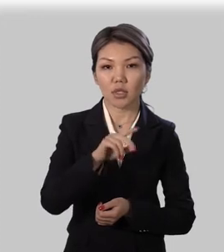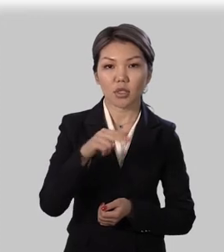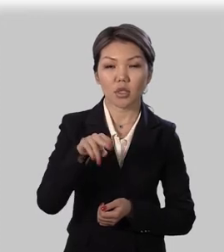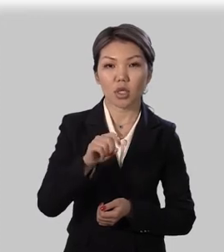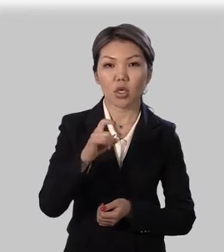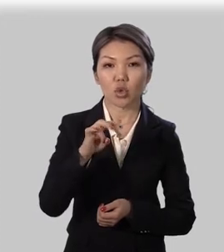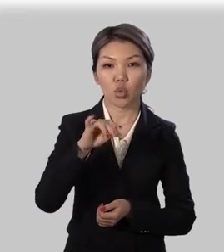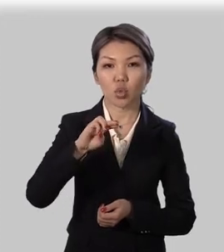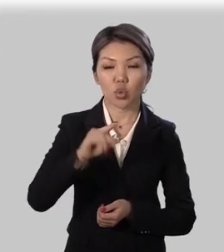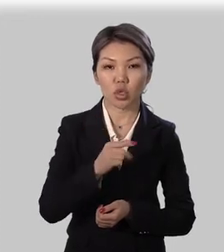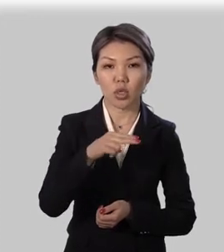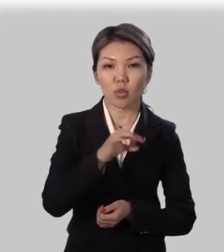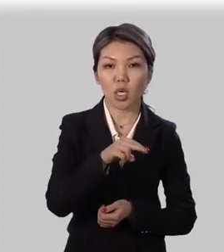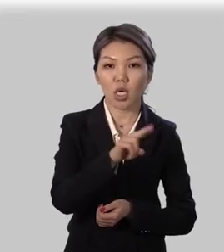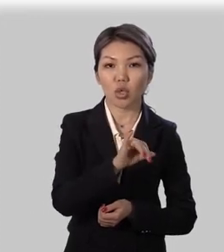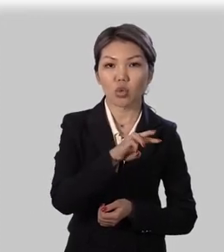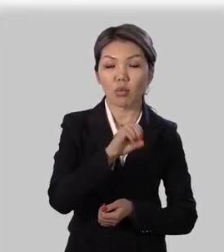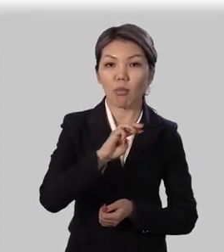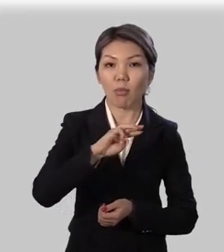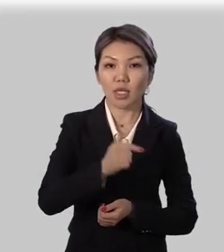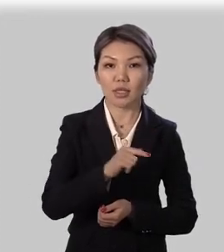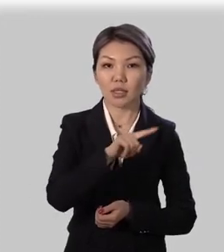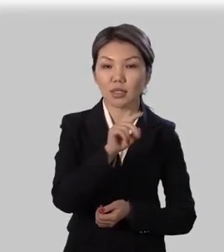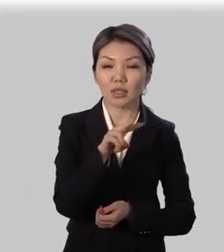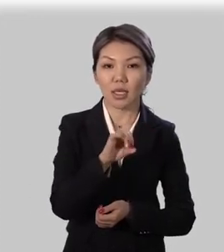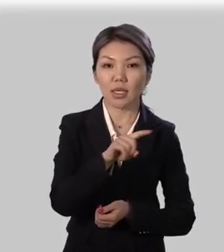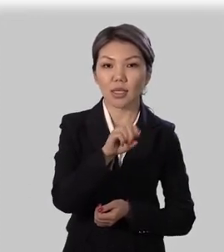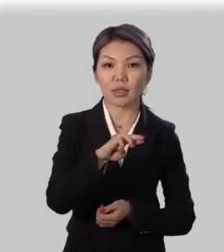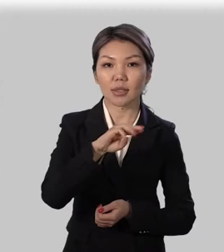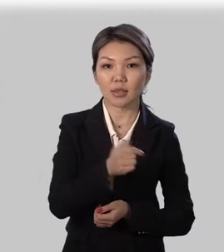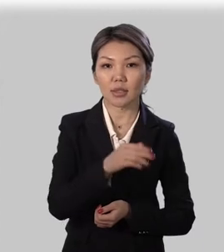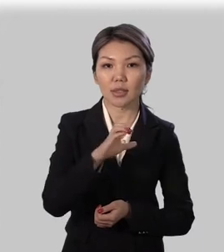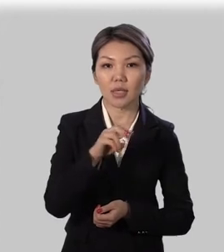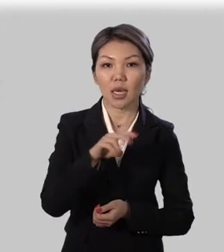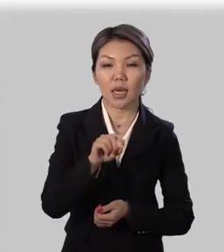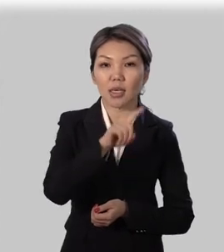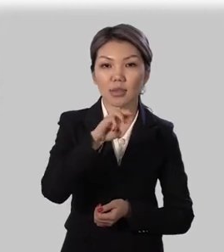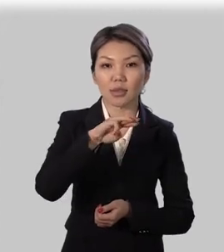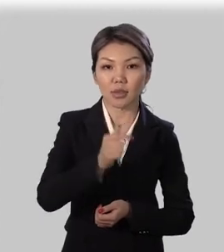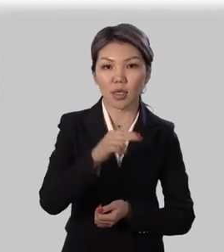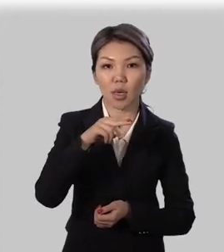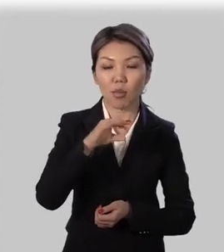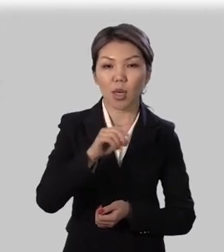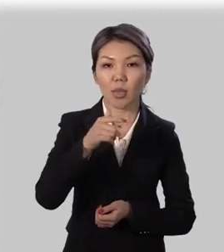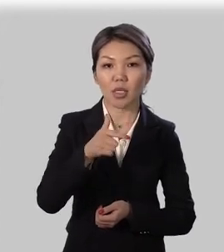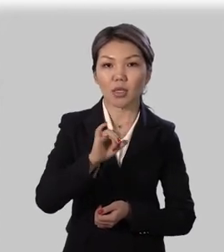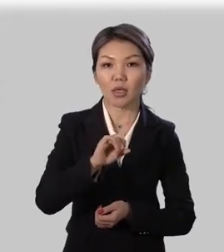подумать залезть и слезть попрыгать поставить